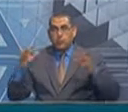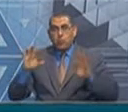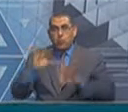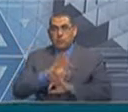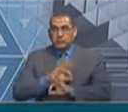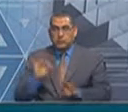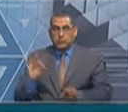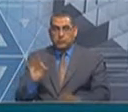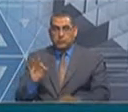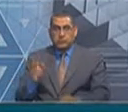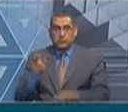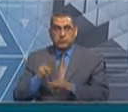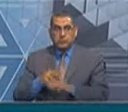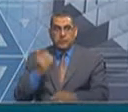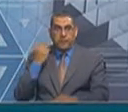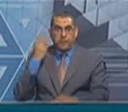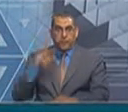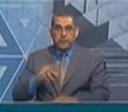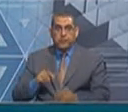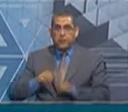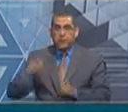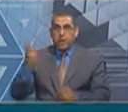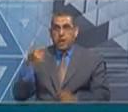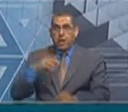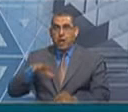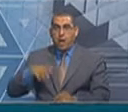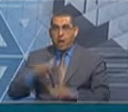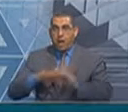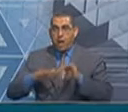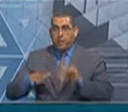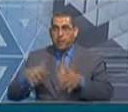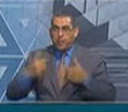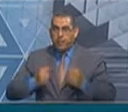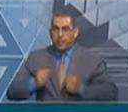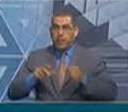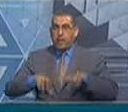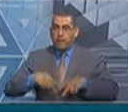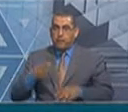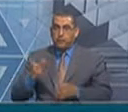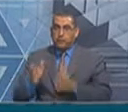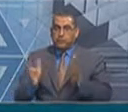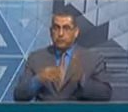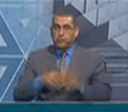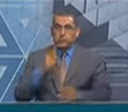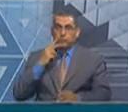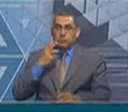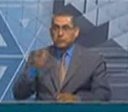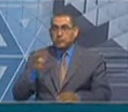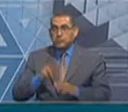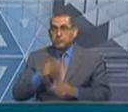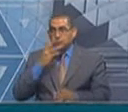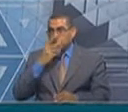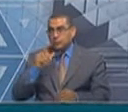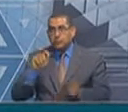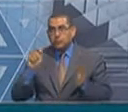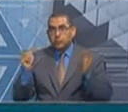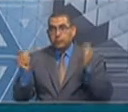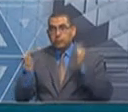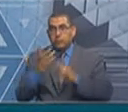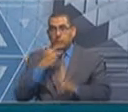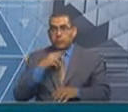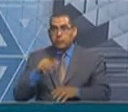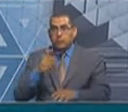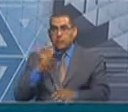بالكامل. بالاضافه عندنا مساحات للاطفال، العاب الاطفال وكده. الحاجه الثانيه كمنطقه سياحيه اتغيرت بالكامل، عندنا محطه اسمها